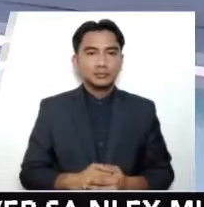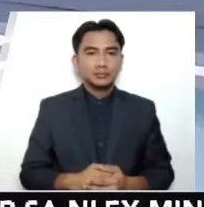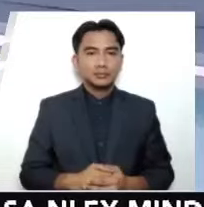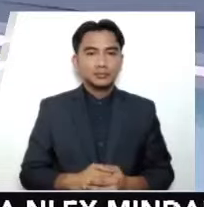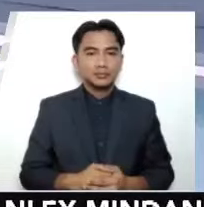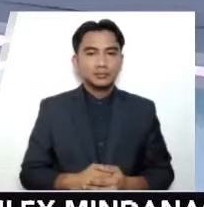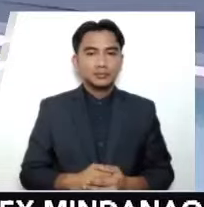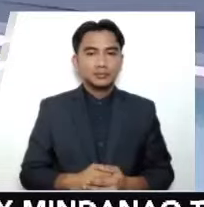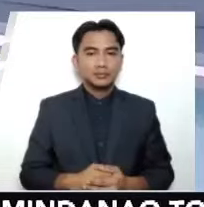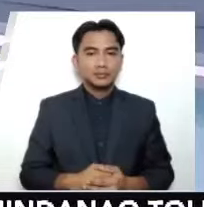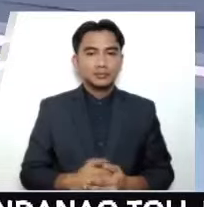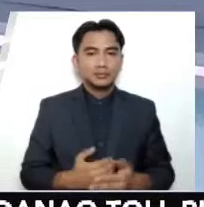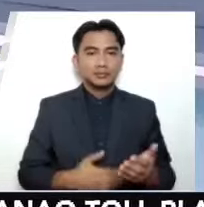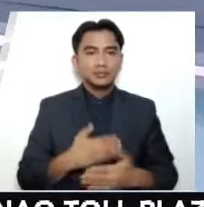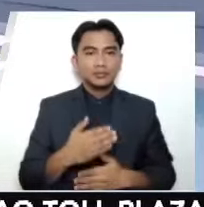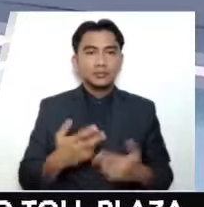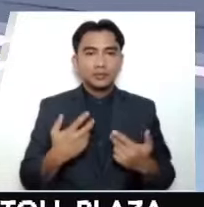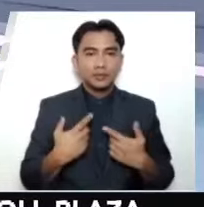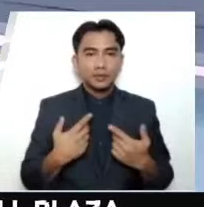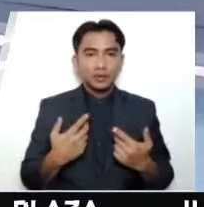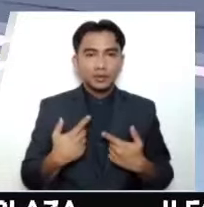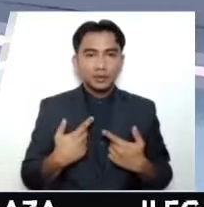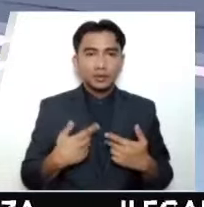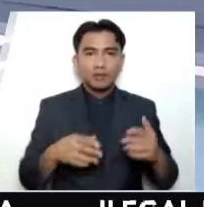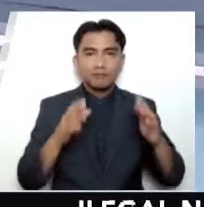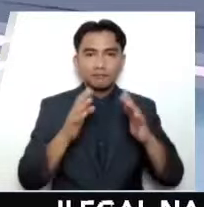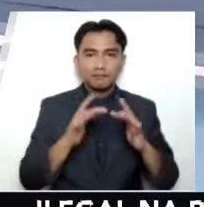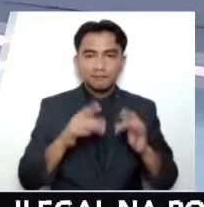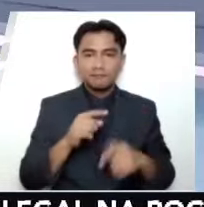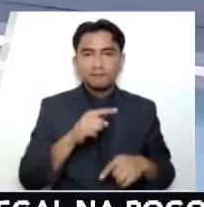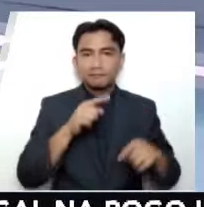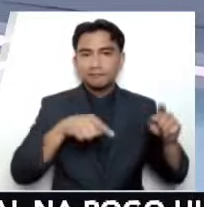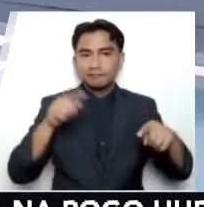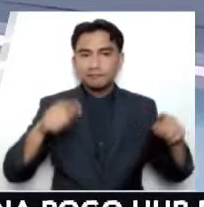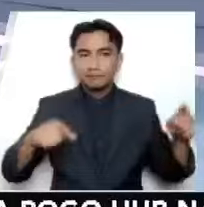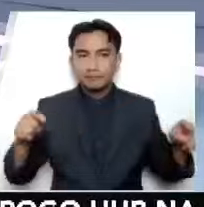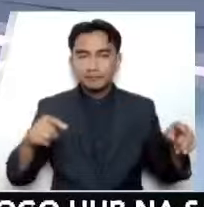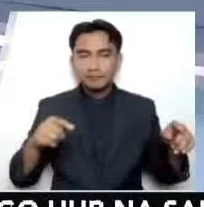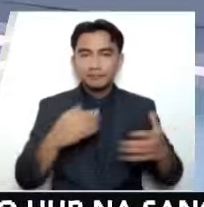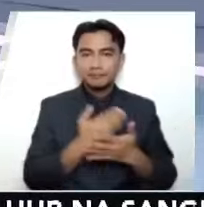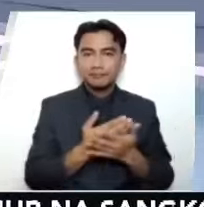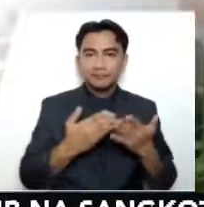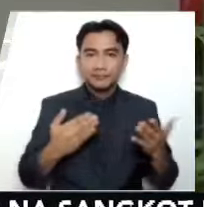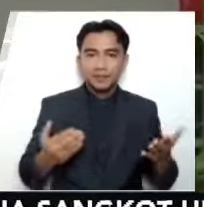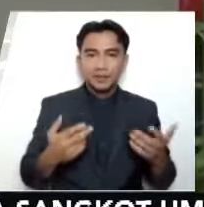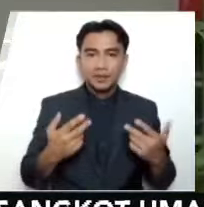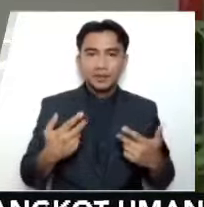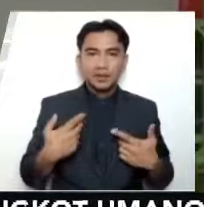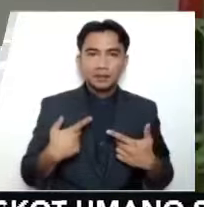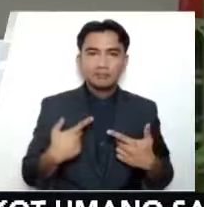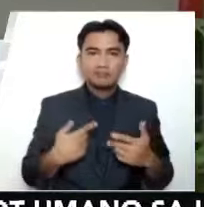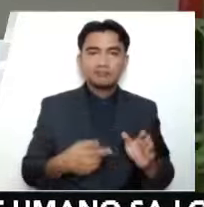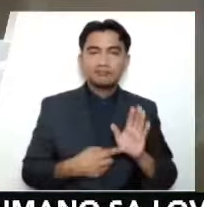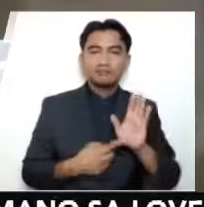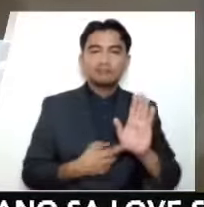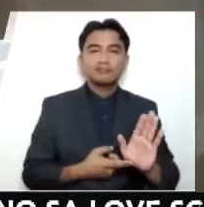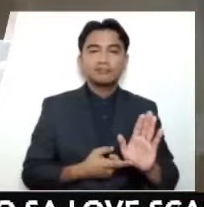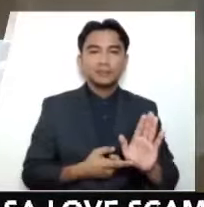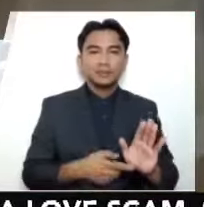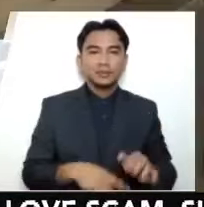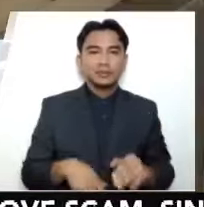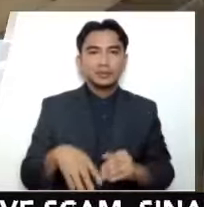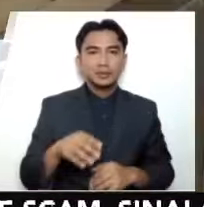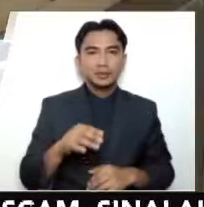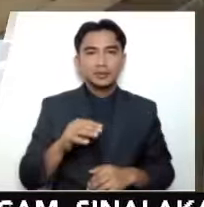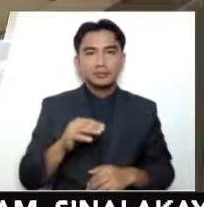Tampok sa isang trade fair ang iba't ibang produktong ibinibida ng Eastern Visayas. Binuksan ang Bahandi Eastern